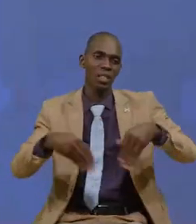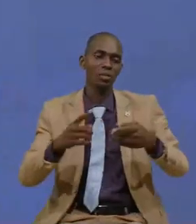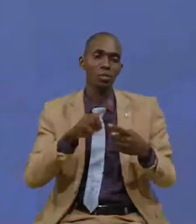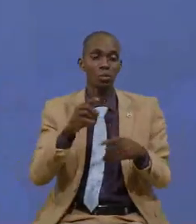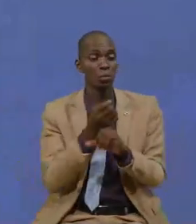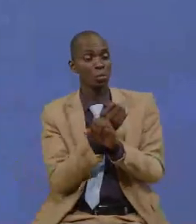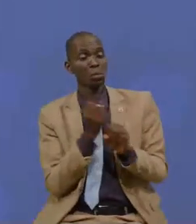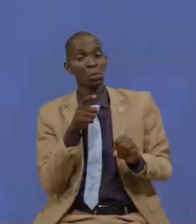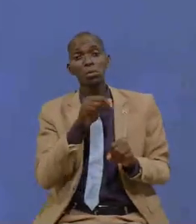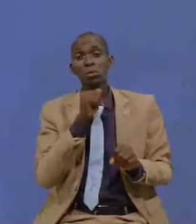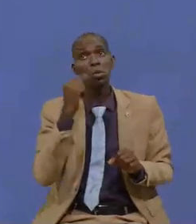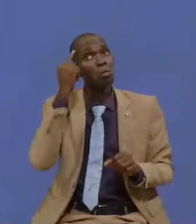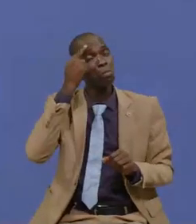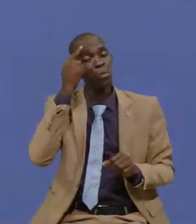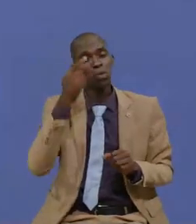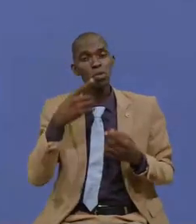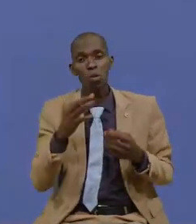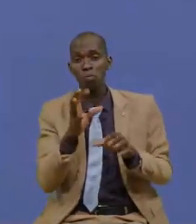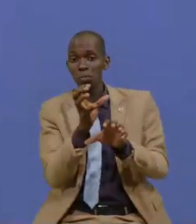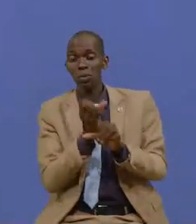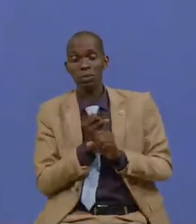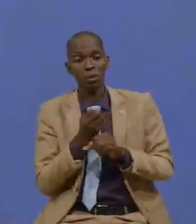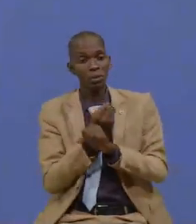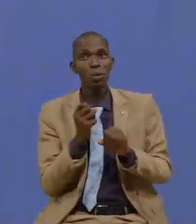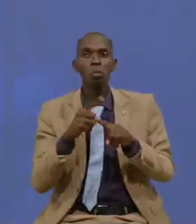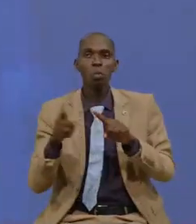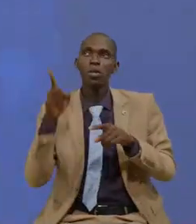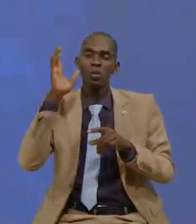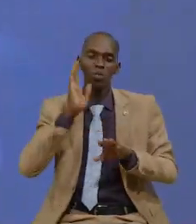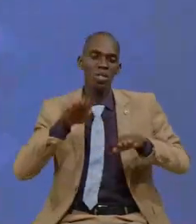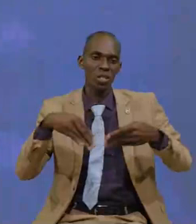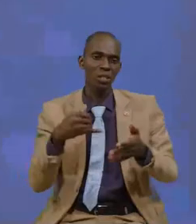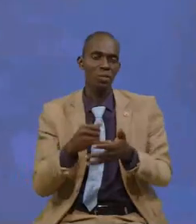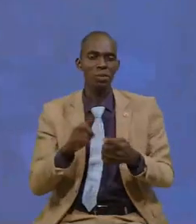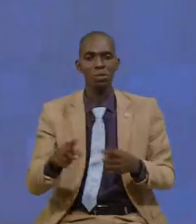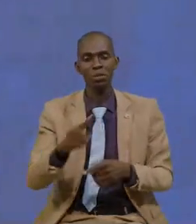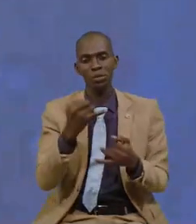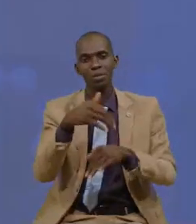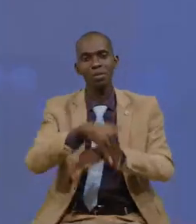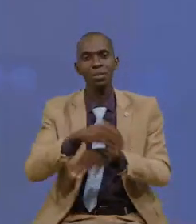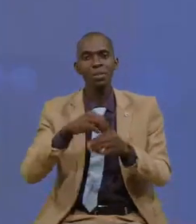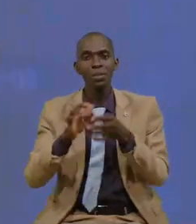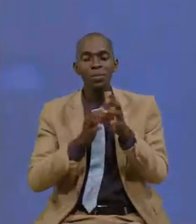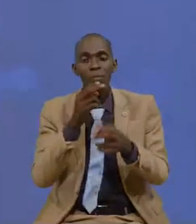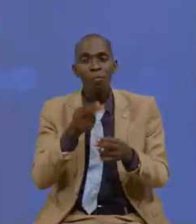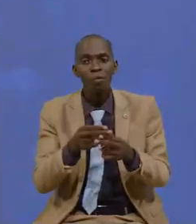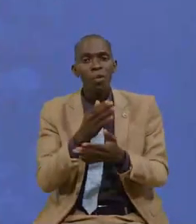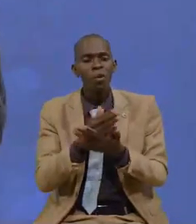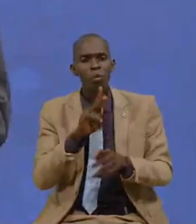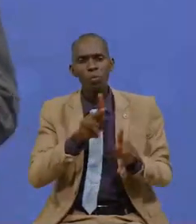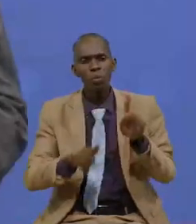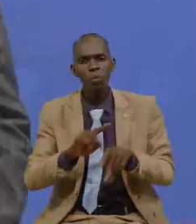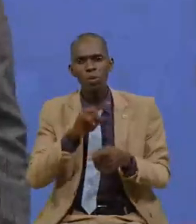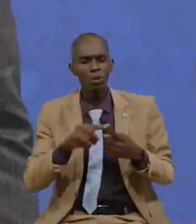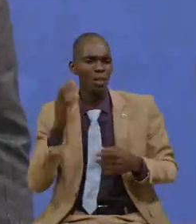Le salut n'est pas son problème, mais il va vous donner le salut ce jour. Pour certains, quand